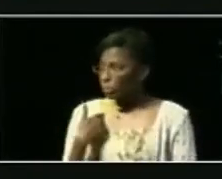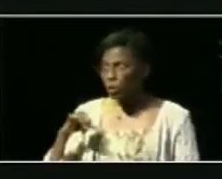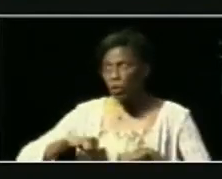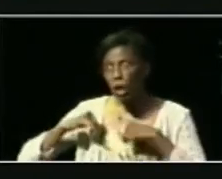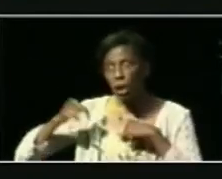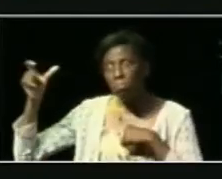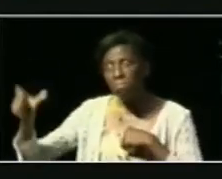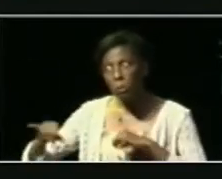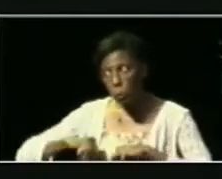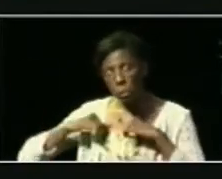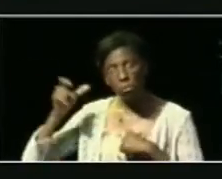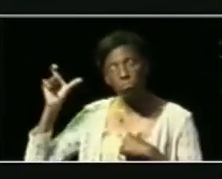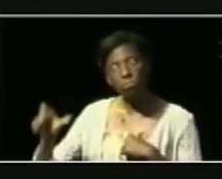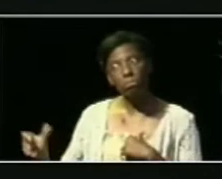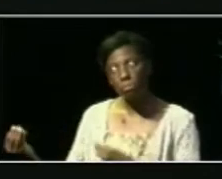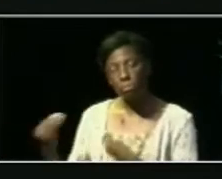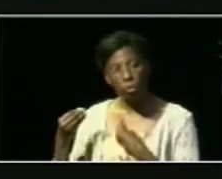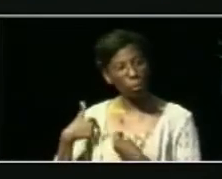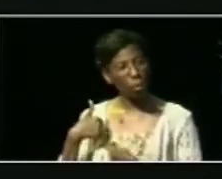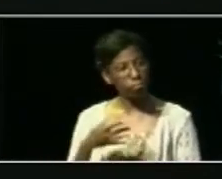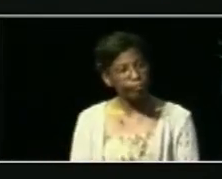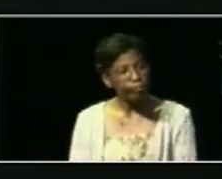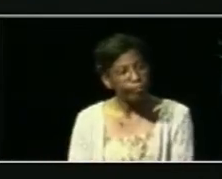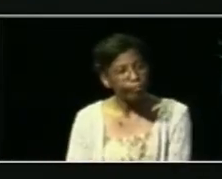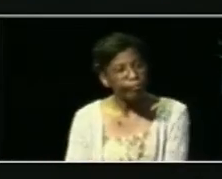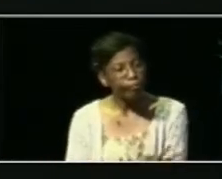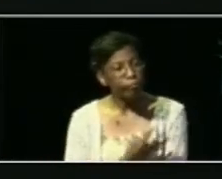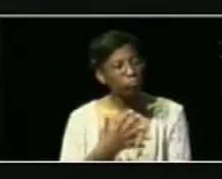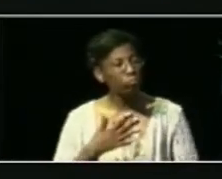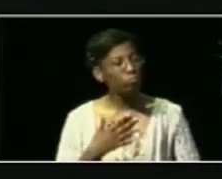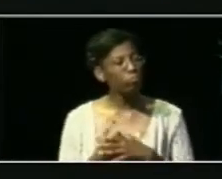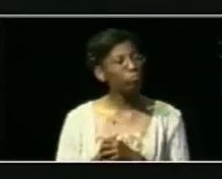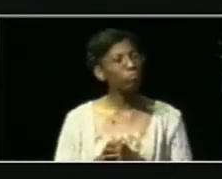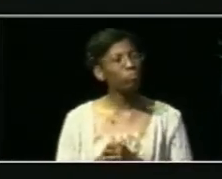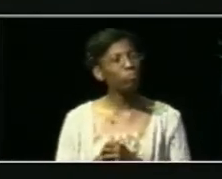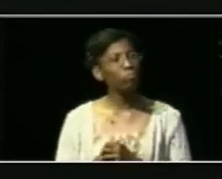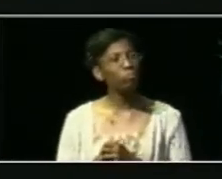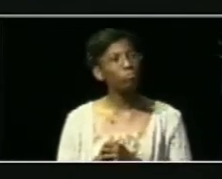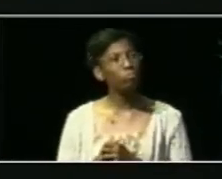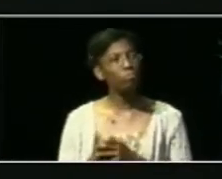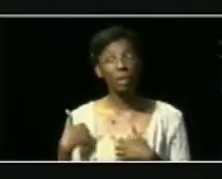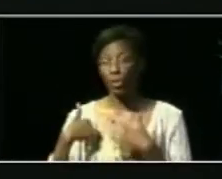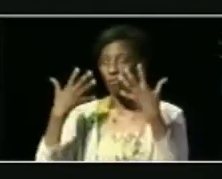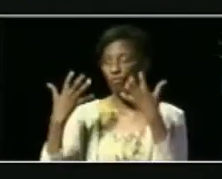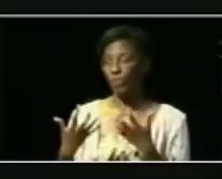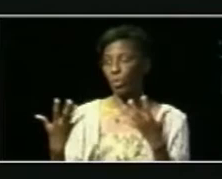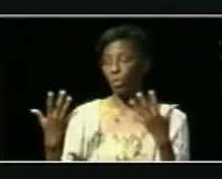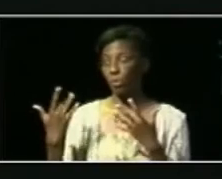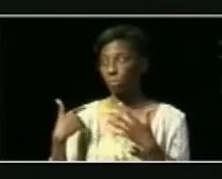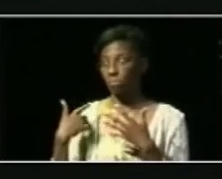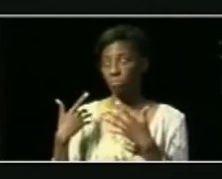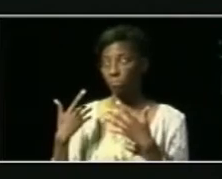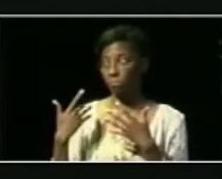message de quelqu'un de jeune. And I want the same message to rest in your own heart this evening. Et je veux envoyer un message qui